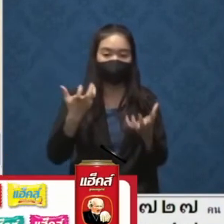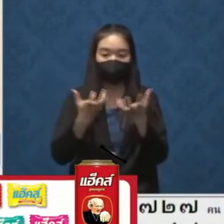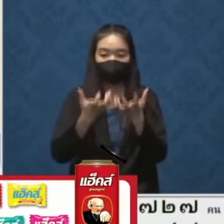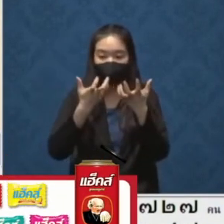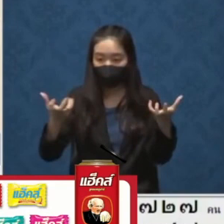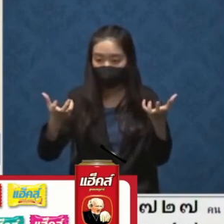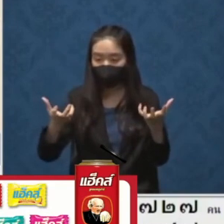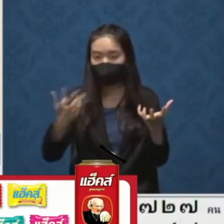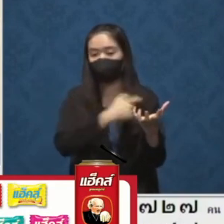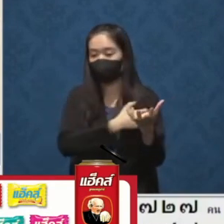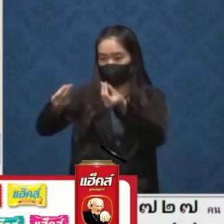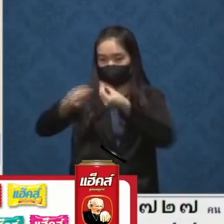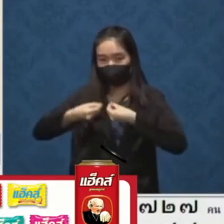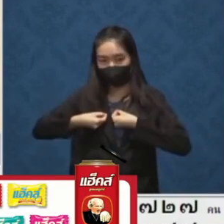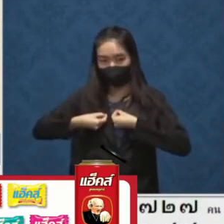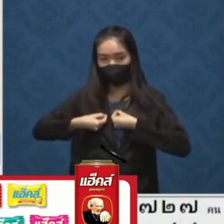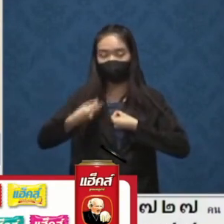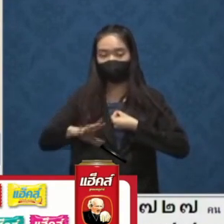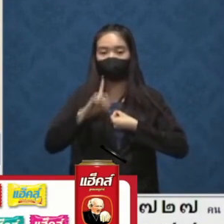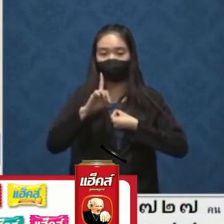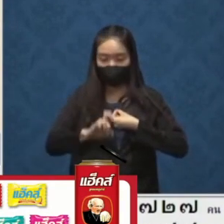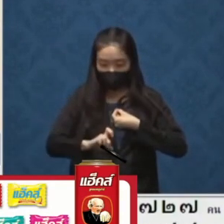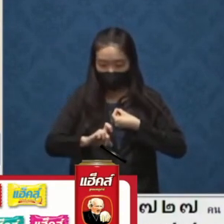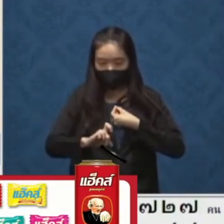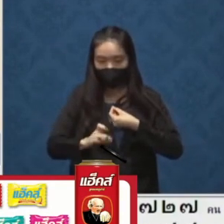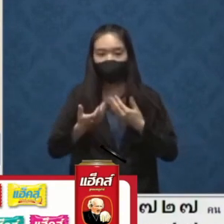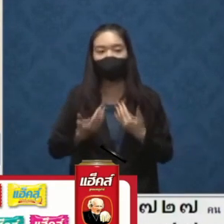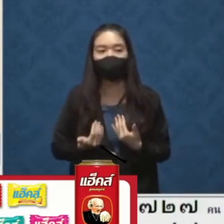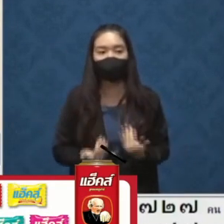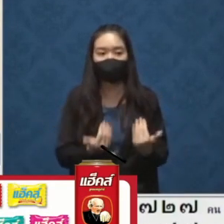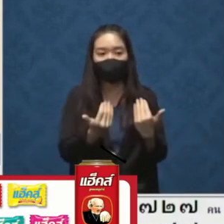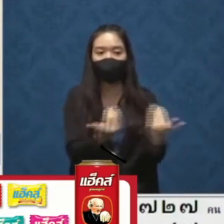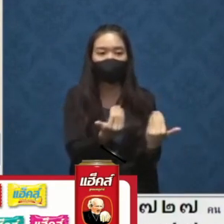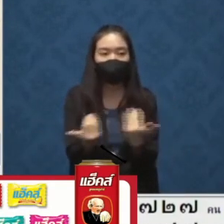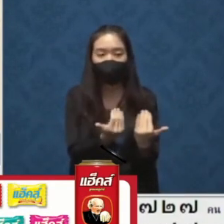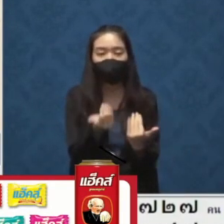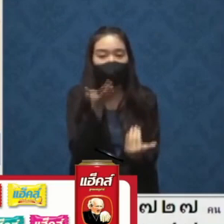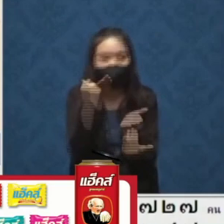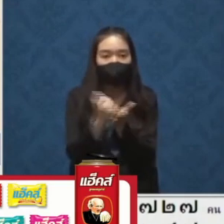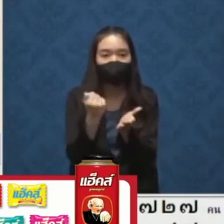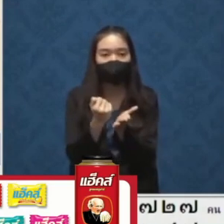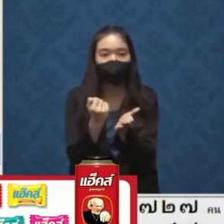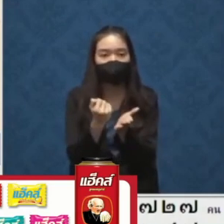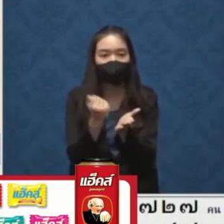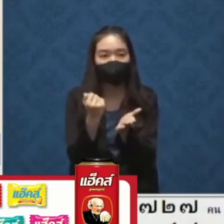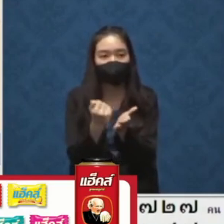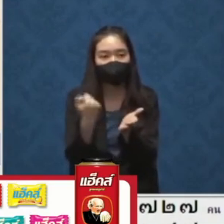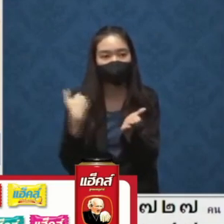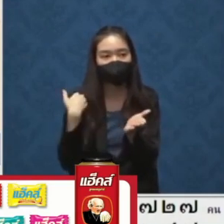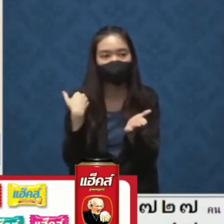ตกไปซึเรื่นี้คุวสนุก็ชี้แจงที่ประชุมร่วมของรัธภาดวยคุวสนุบ Xi